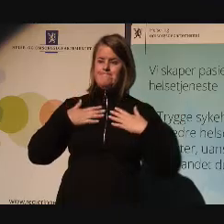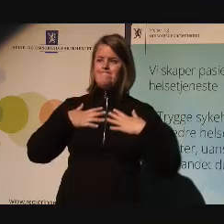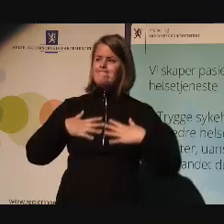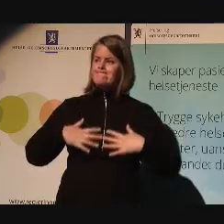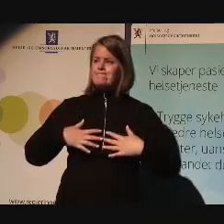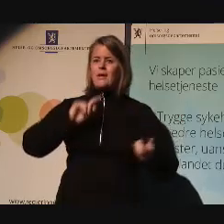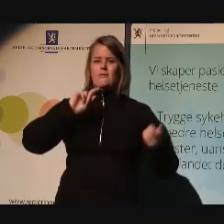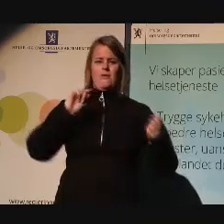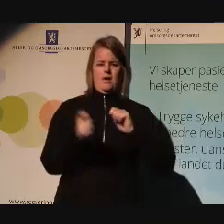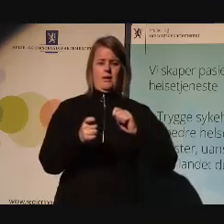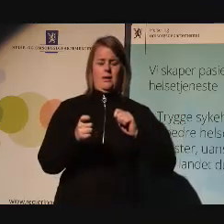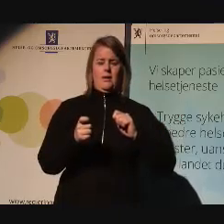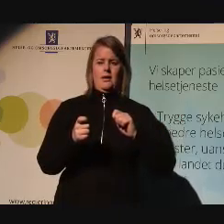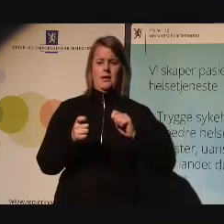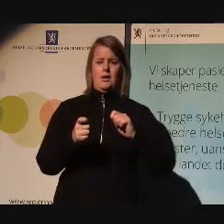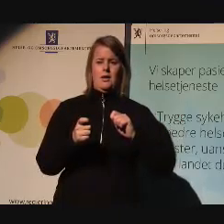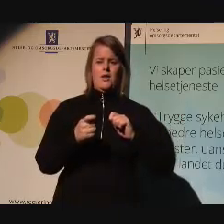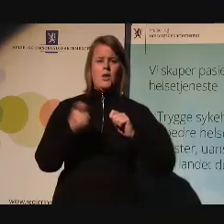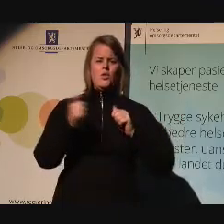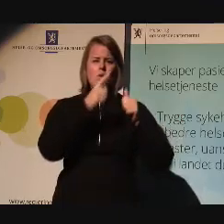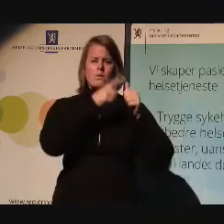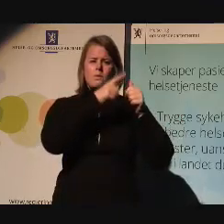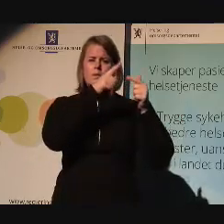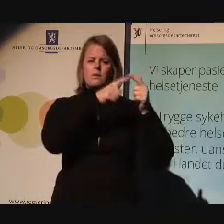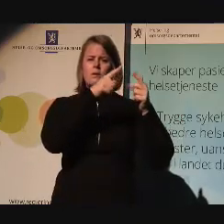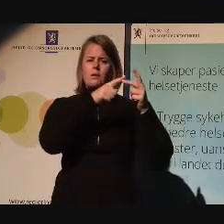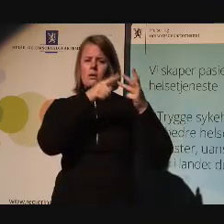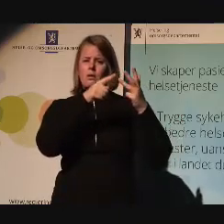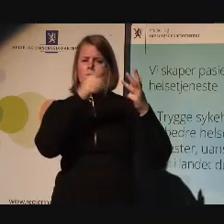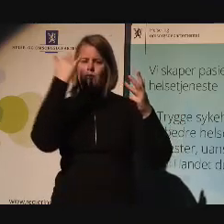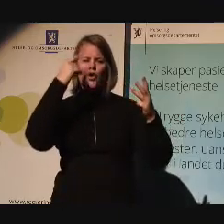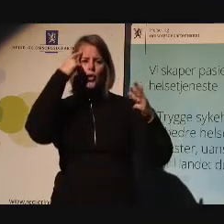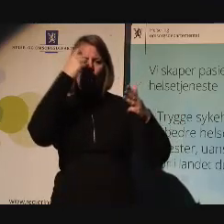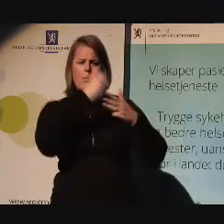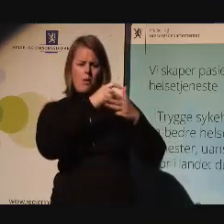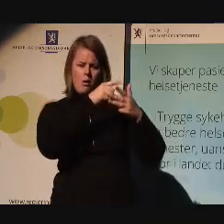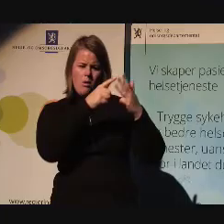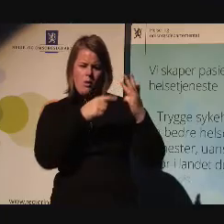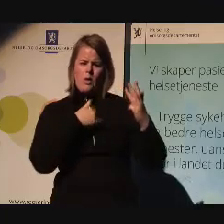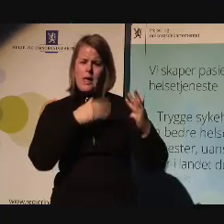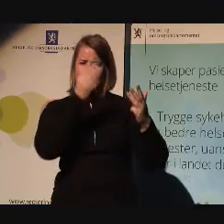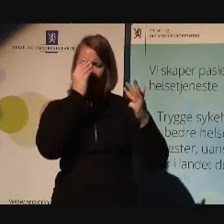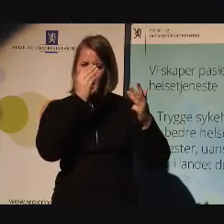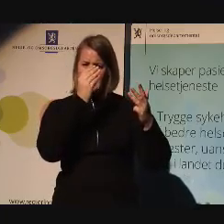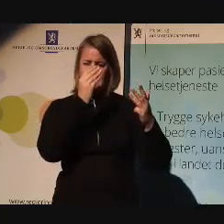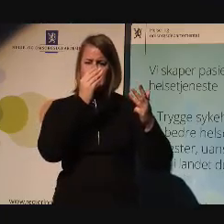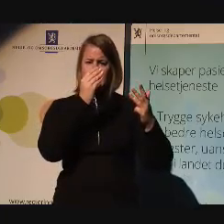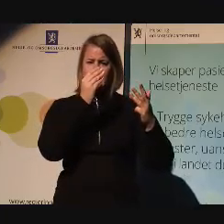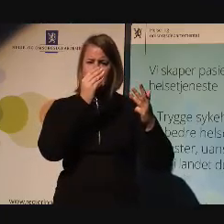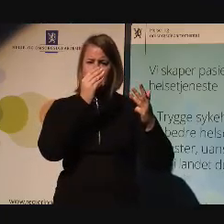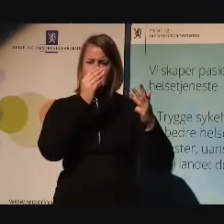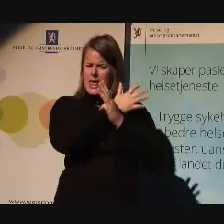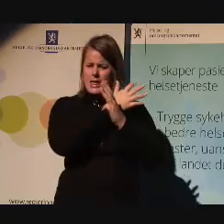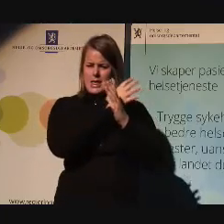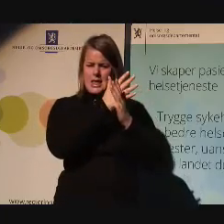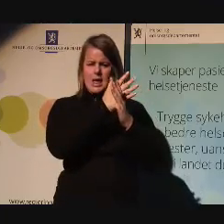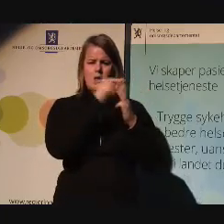Jeg har måttet gi slipp på ting jeg virkelig har trodd på, og som jeg har lært, og som jeg har gjort lenge.